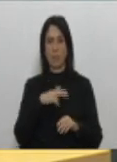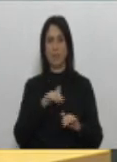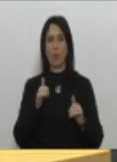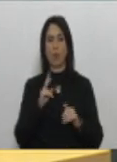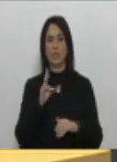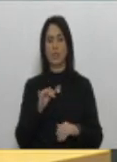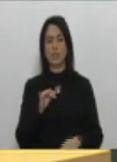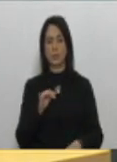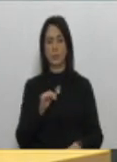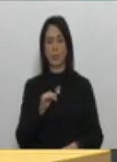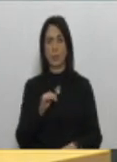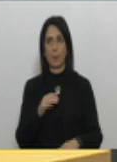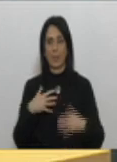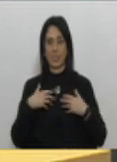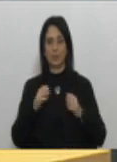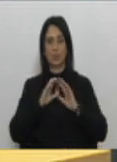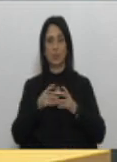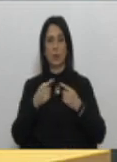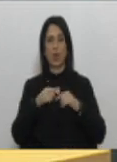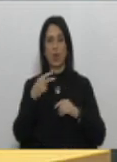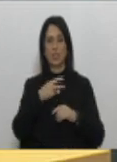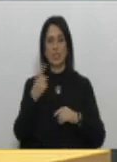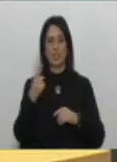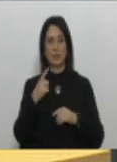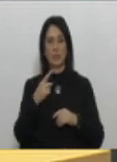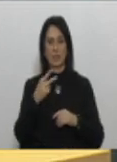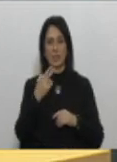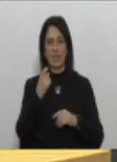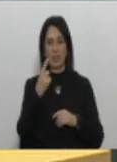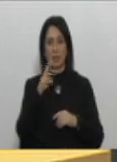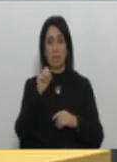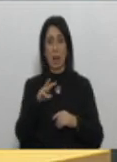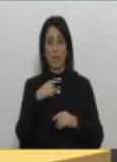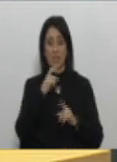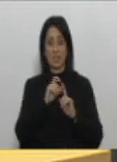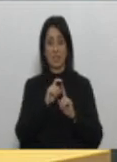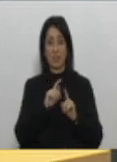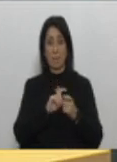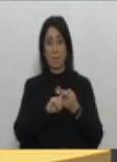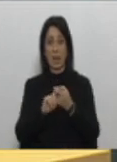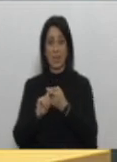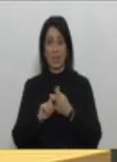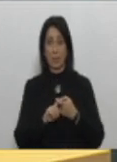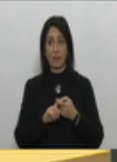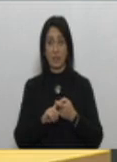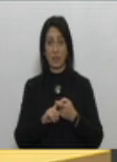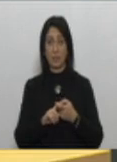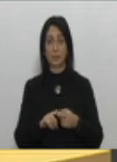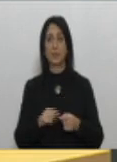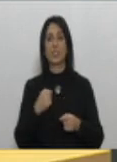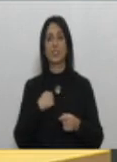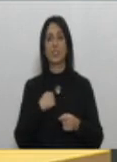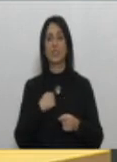კი ჯანმომ 2020 წლის 11 მარტს პანდემიად გამოაცხადა ეს ახალი მოცემულობა,